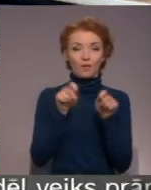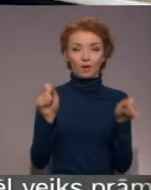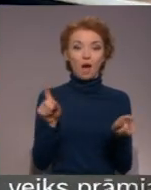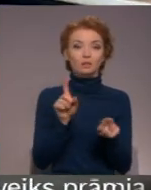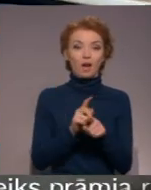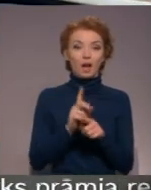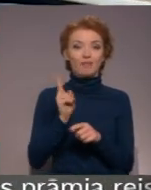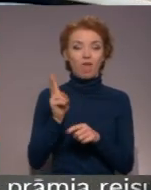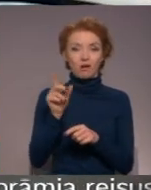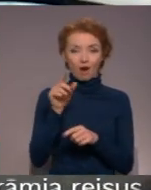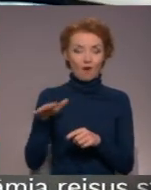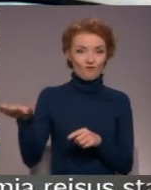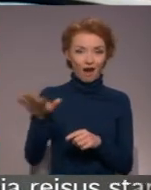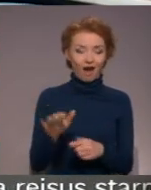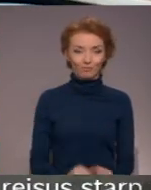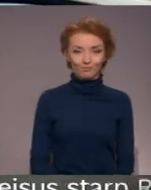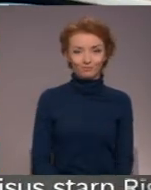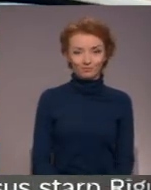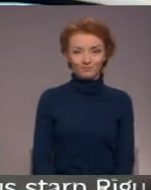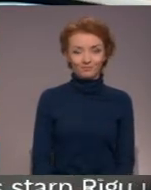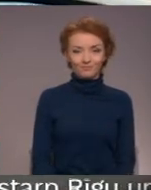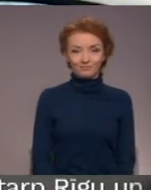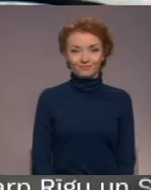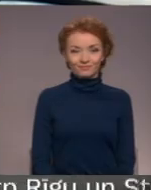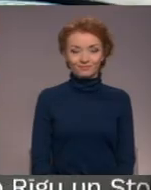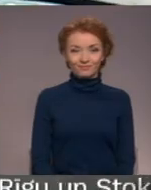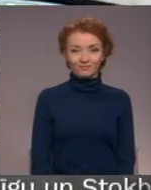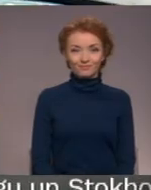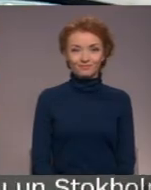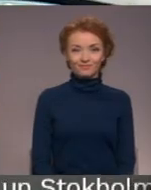arī Ķekavā. Sandra Leitāne, Andris Pāns, Zemgales reģionālā televīzija.